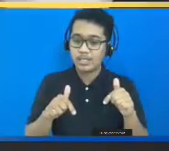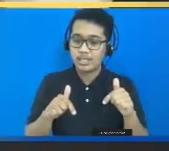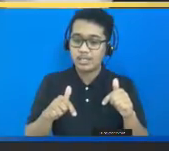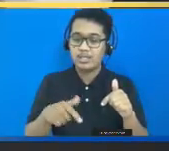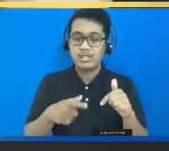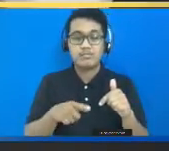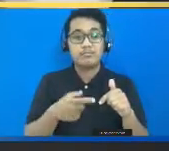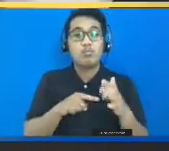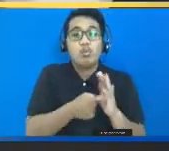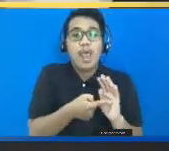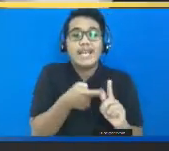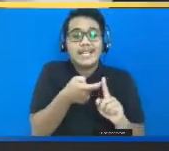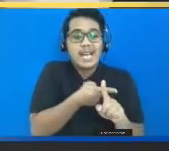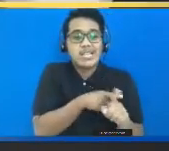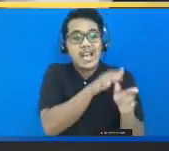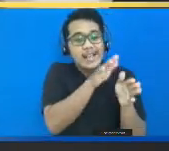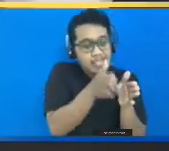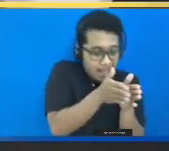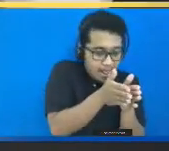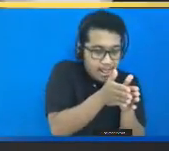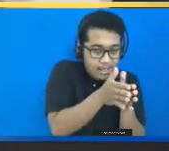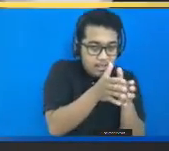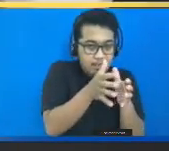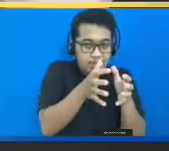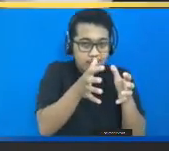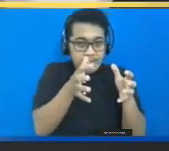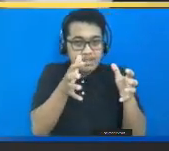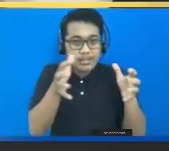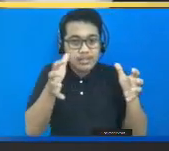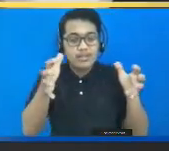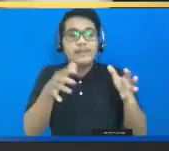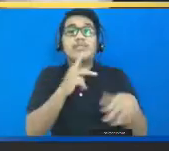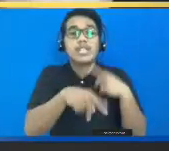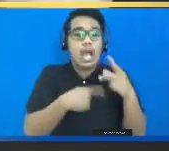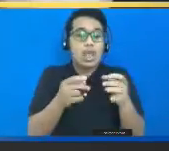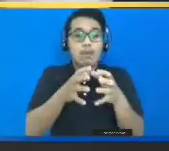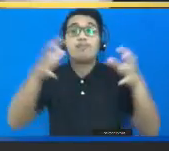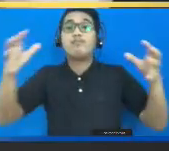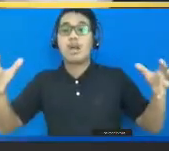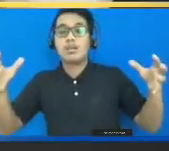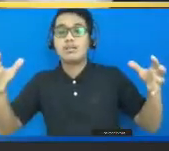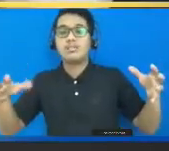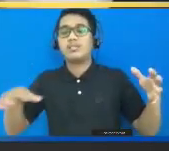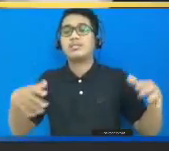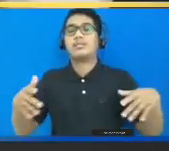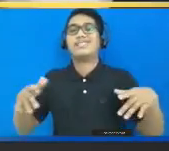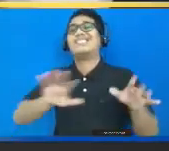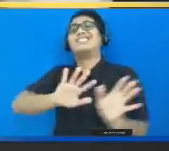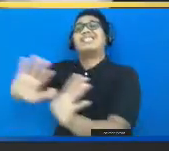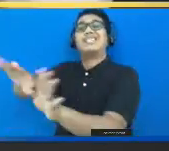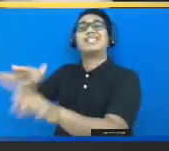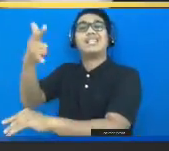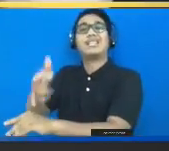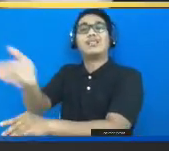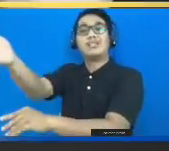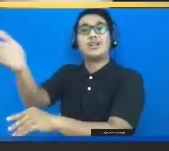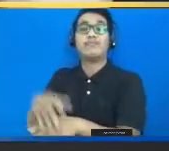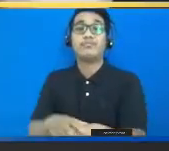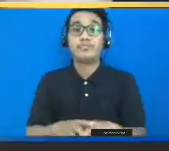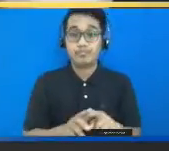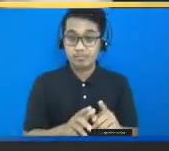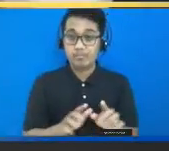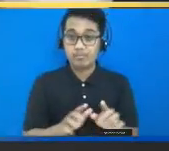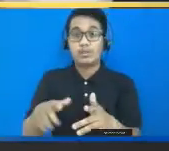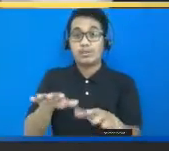kecil gitu dari yang dari yang kecil itu Yang besar-besar jangan diganggu gitu saja Tapi Bukan sebaliknya